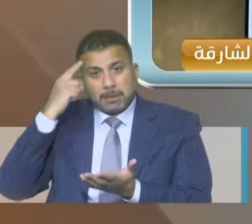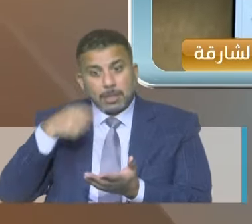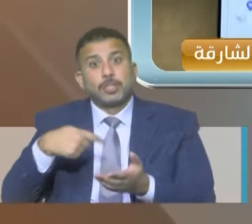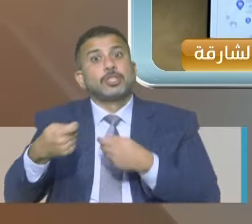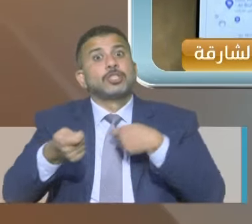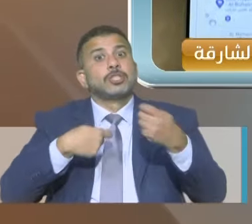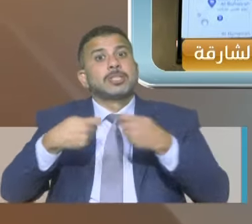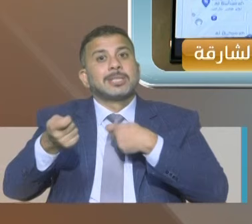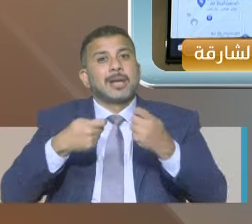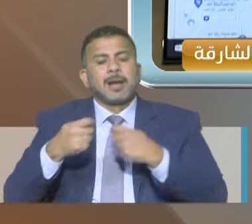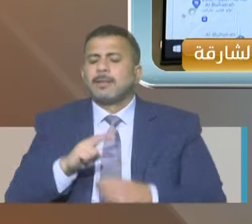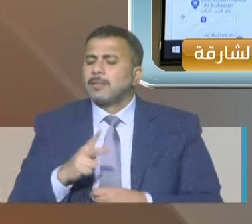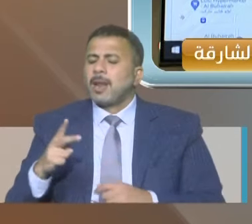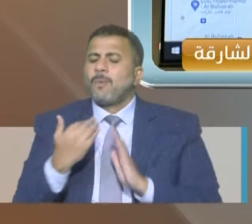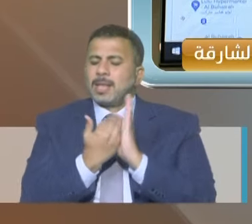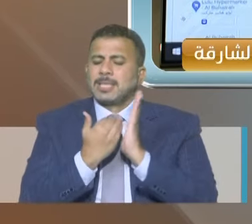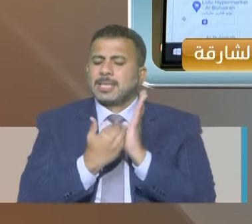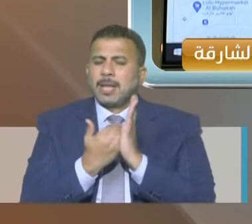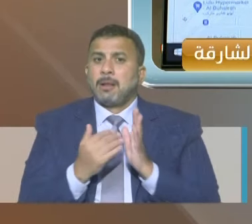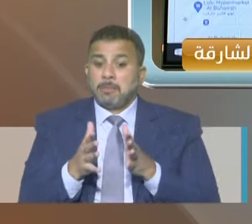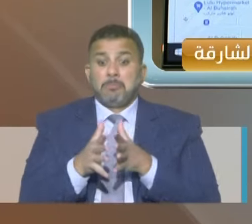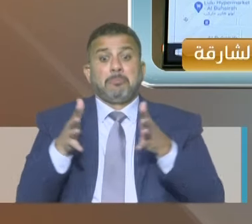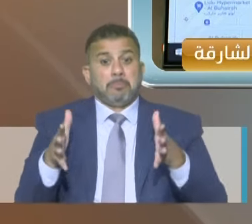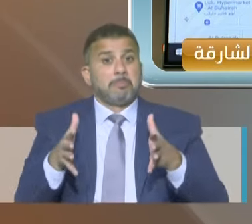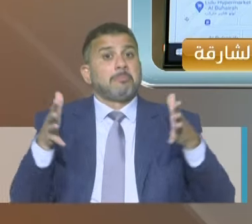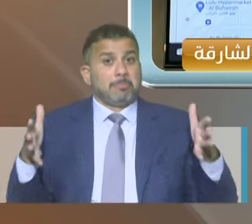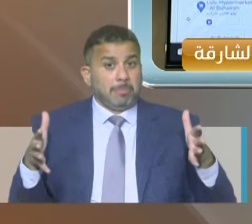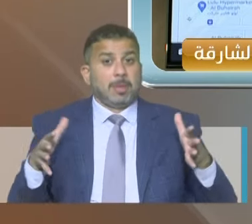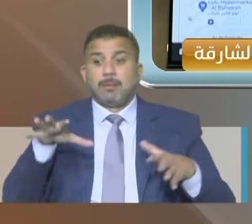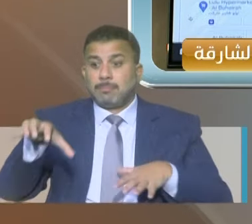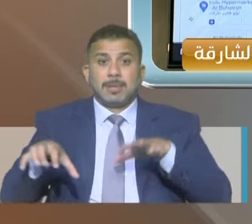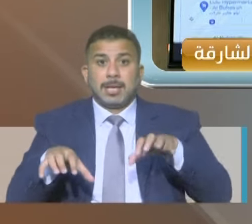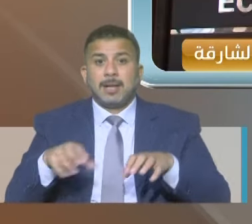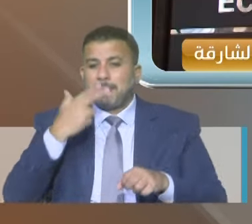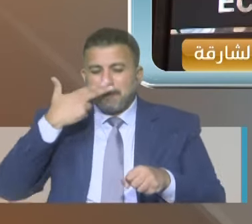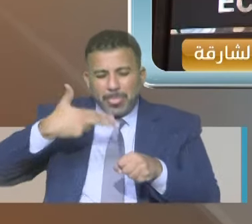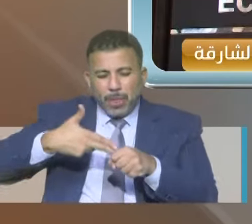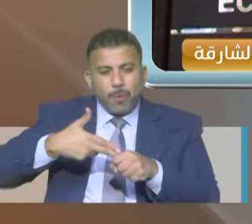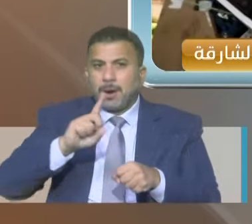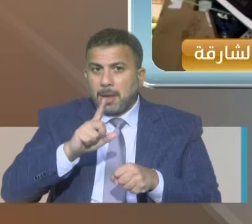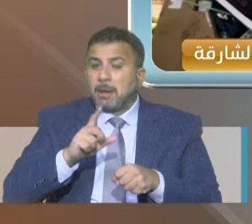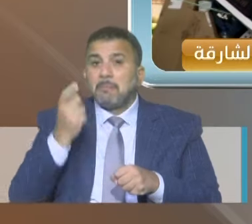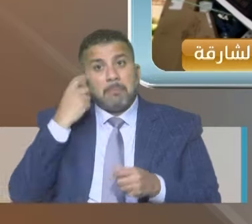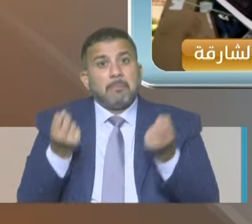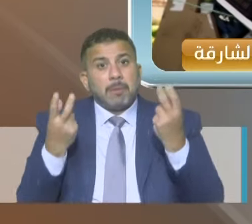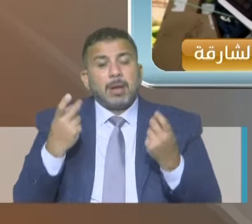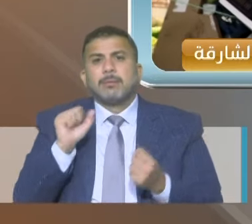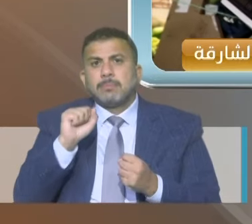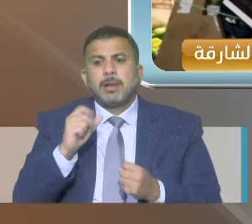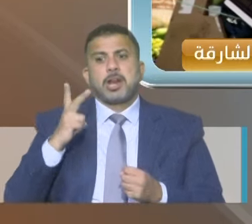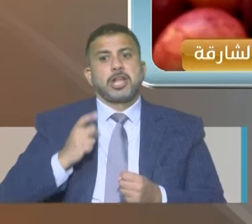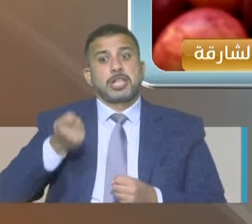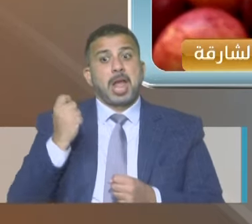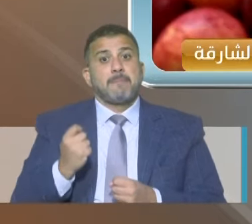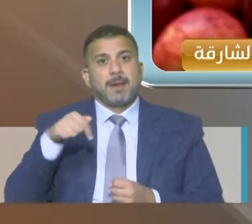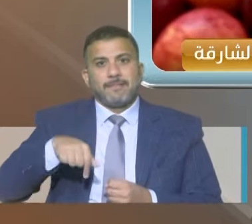والتجارة، وكذلك التنوع الاقتصادي والتوسع كذلك في القطاعات الغير نفطية ودعم الابتكار وريادة الأعمال في